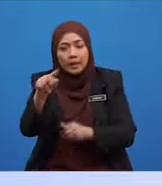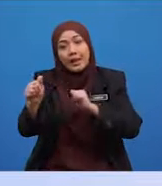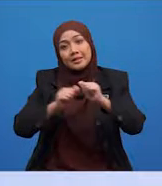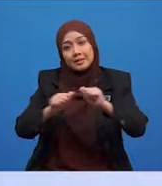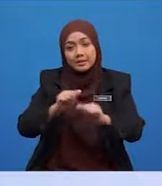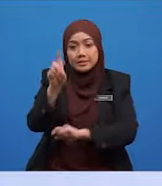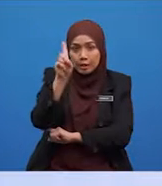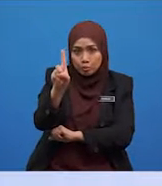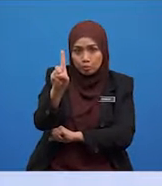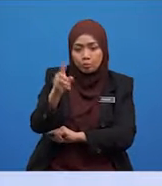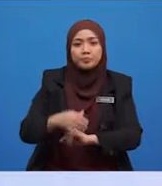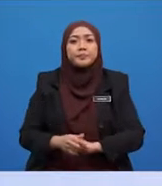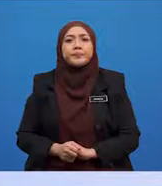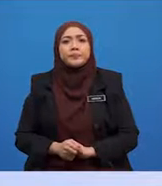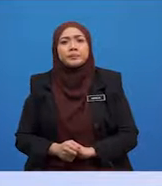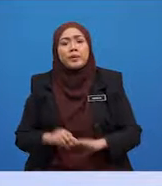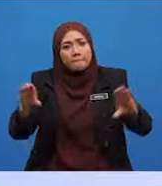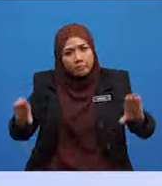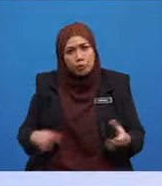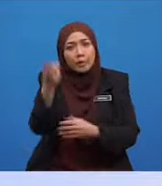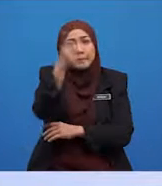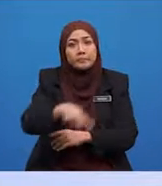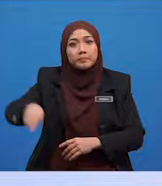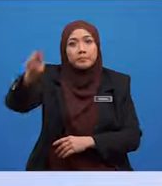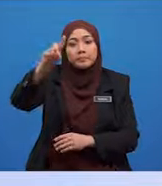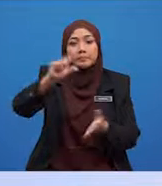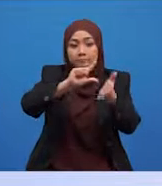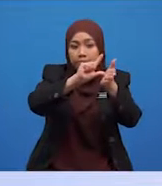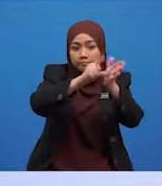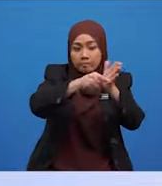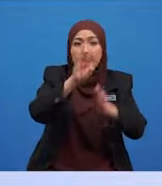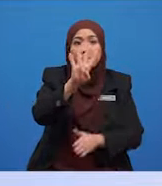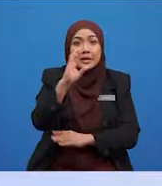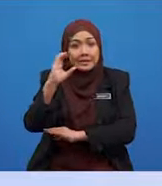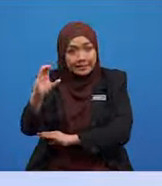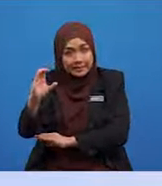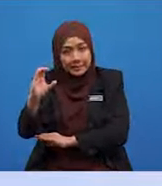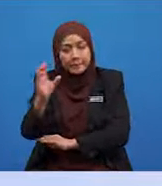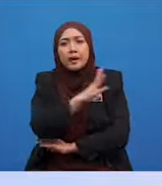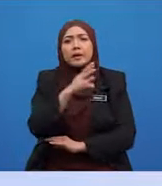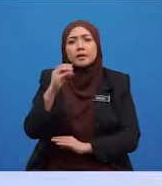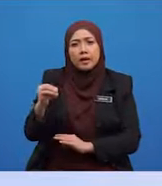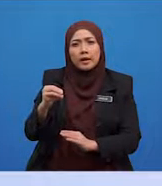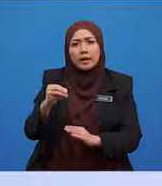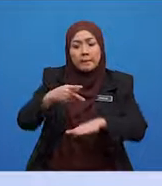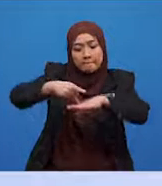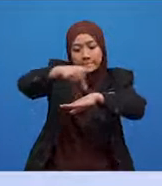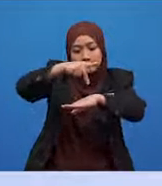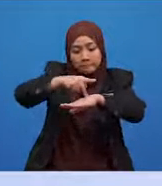1. Bina bulatan berjejari 4 cm dan berpusat di